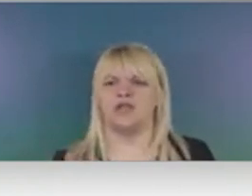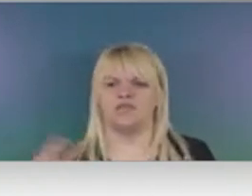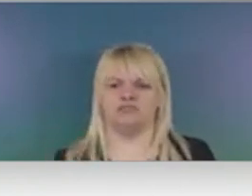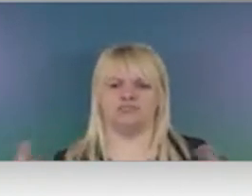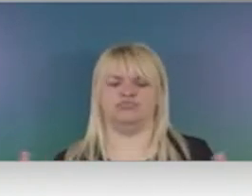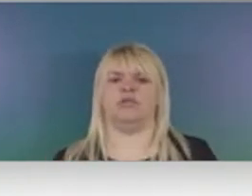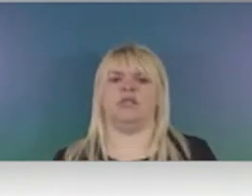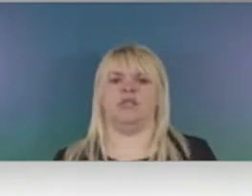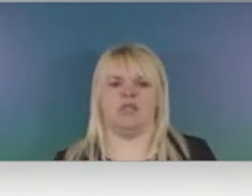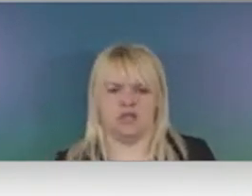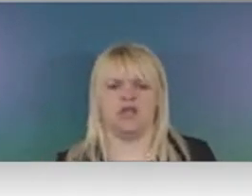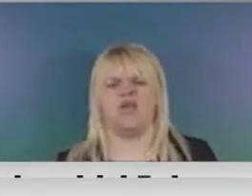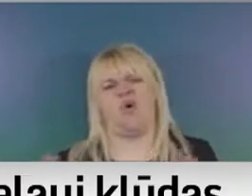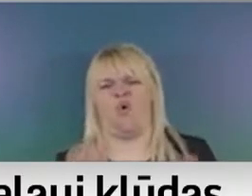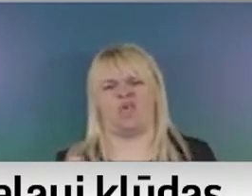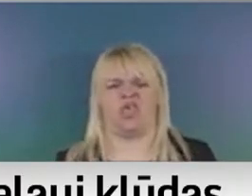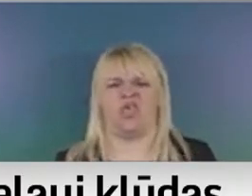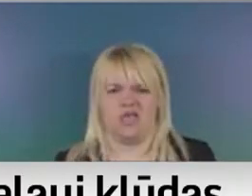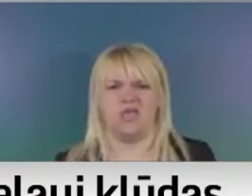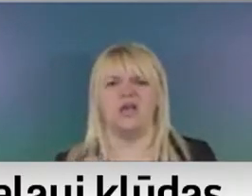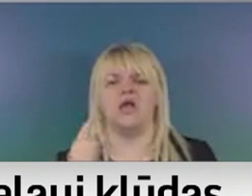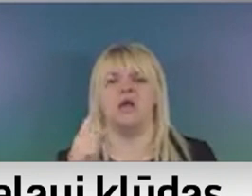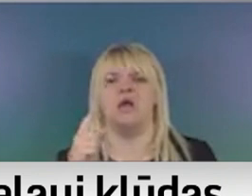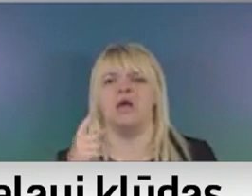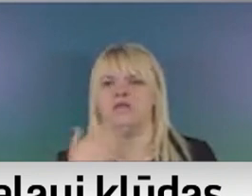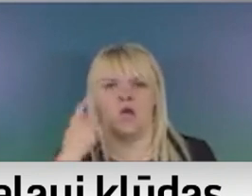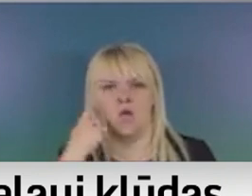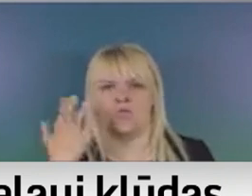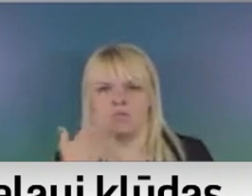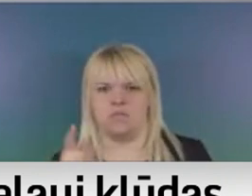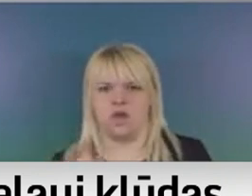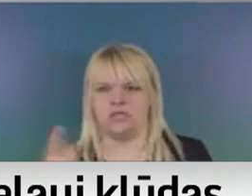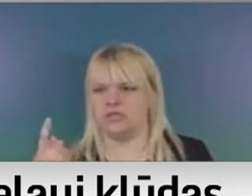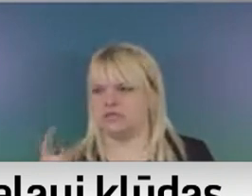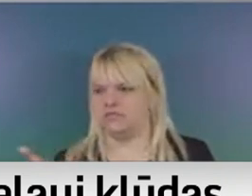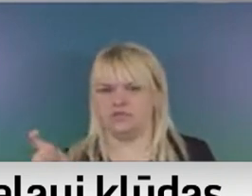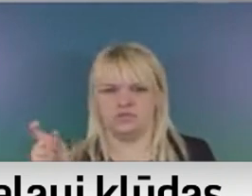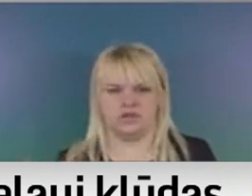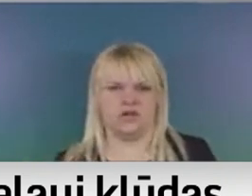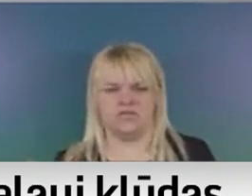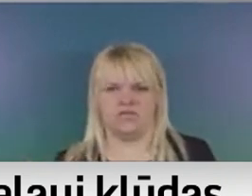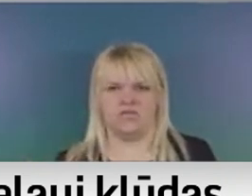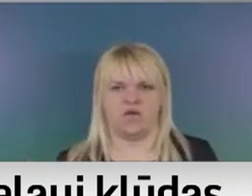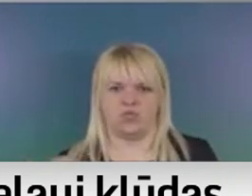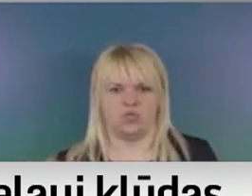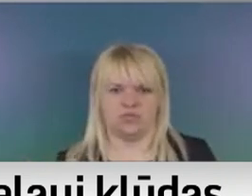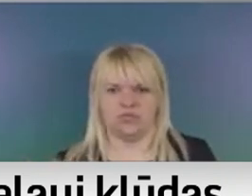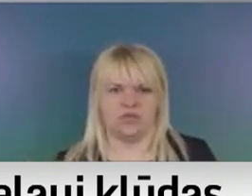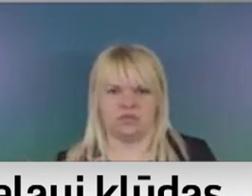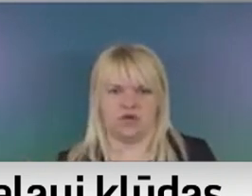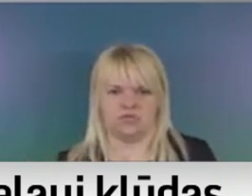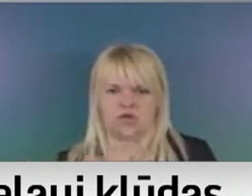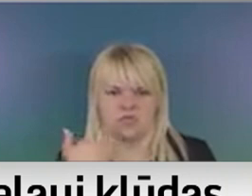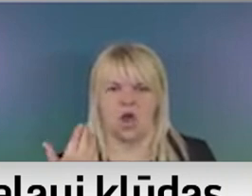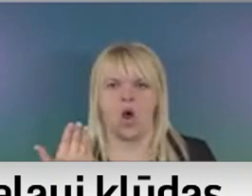ēkā, nepadomājot par to, ka varbūt ir arī cilvēks ar kustību traucējumiem, kur nepārvietojas ritenkrēslā, un ir arī